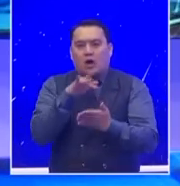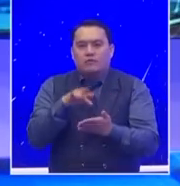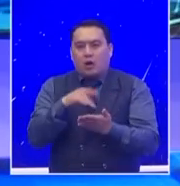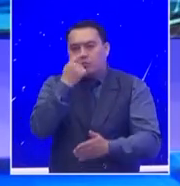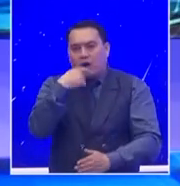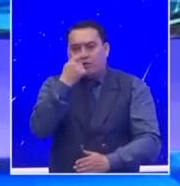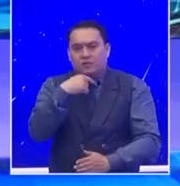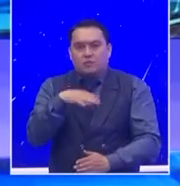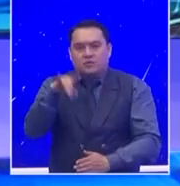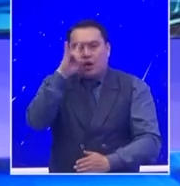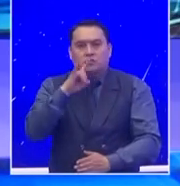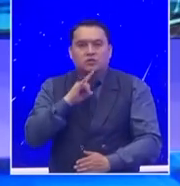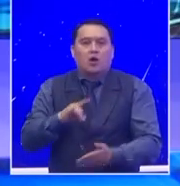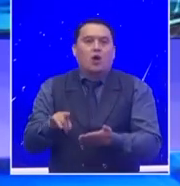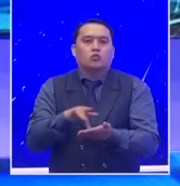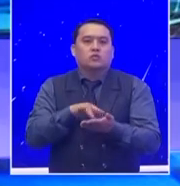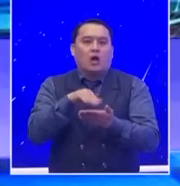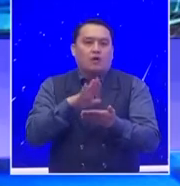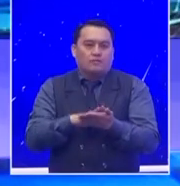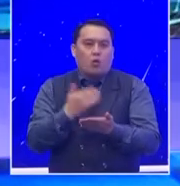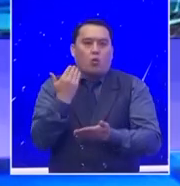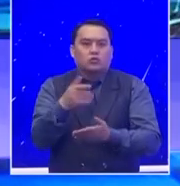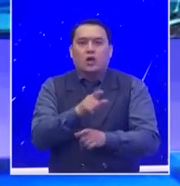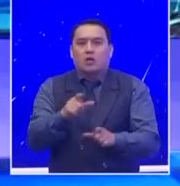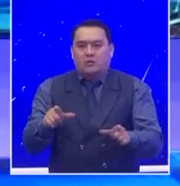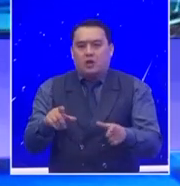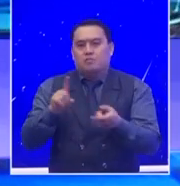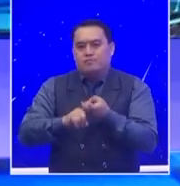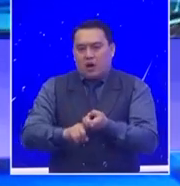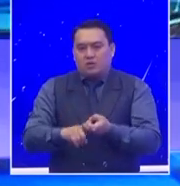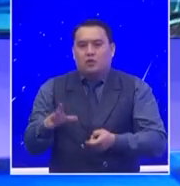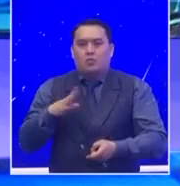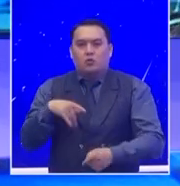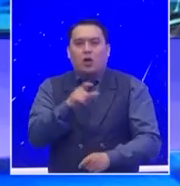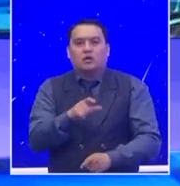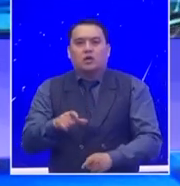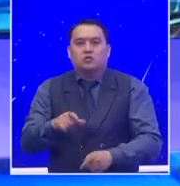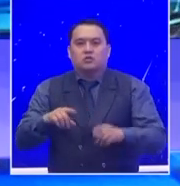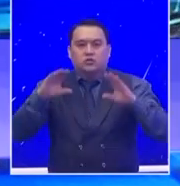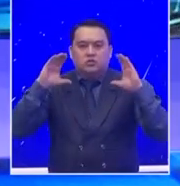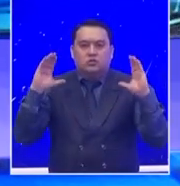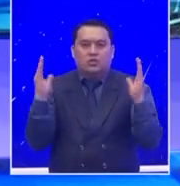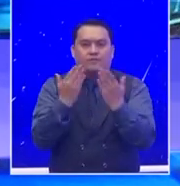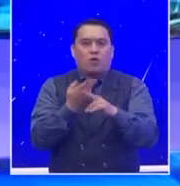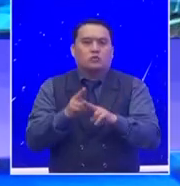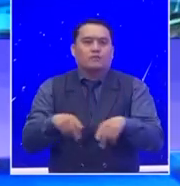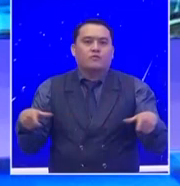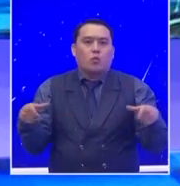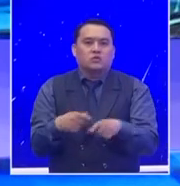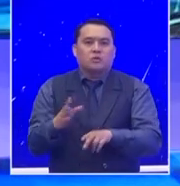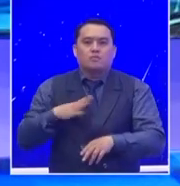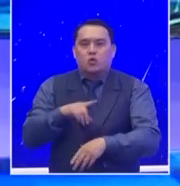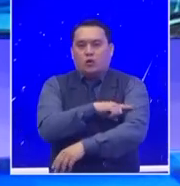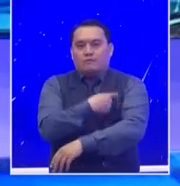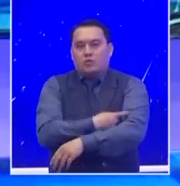және Еңбекші Қазақ ауданында тіркелген. Мамандар қазір осы азаматтармен байланыста болған адамдарды да карантинге жатқызды. Бұл туралы облыстық